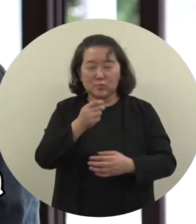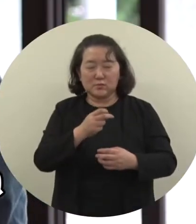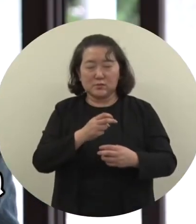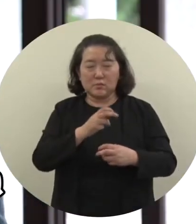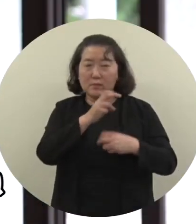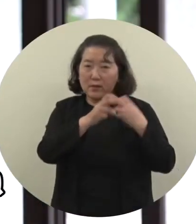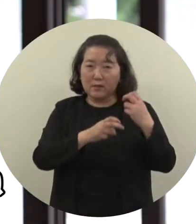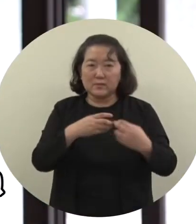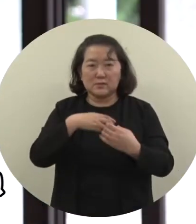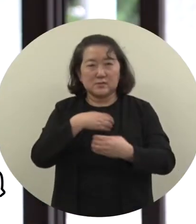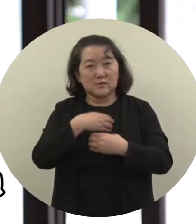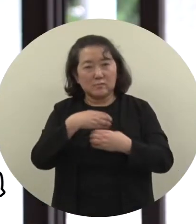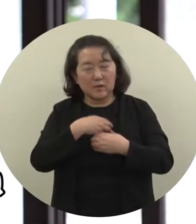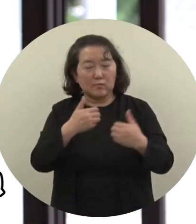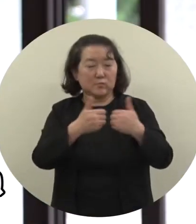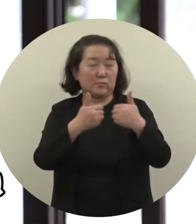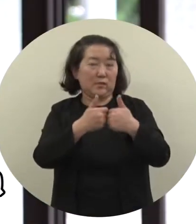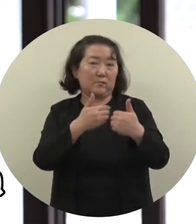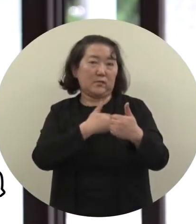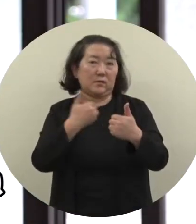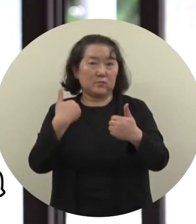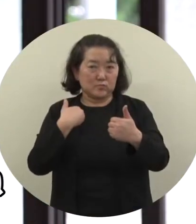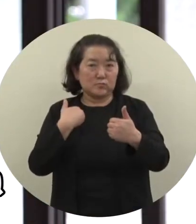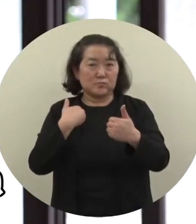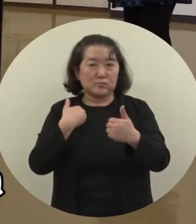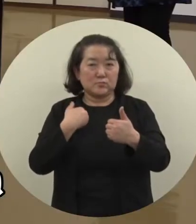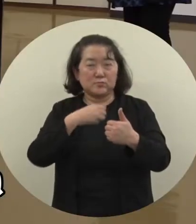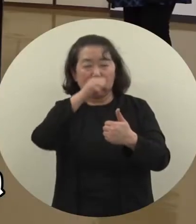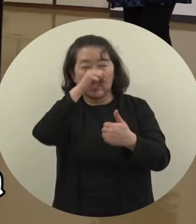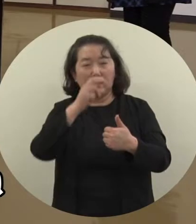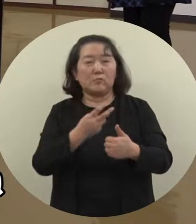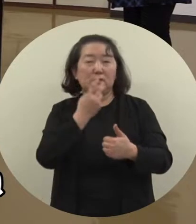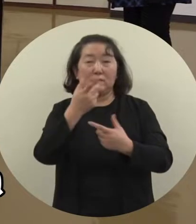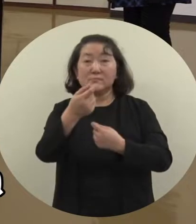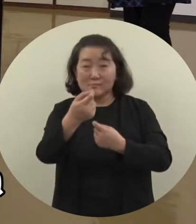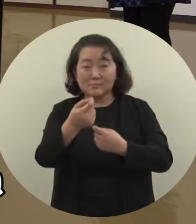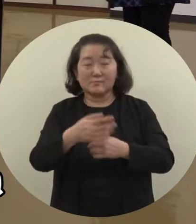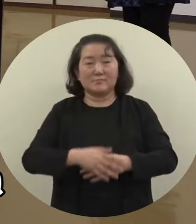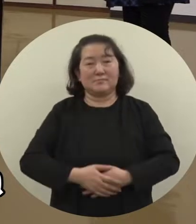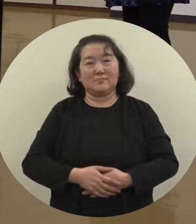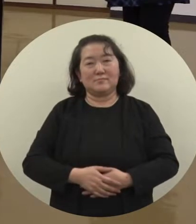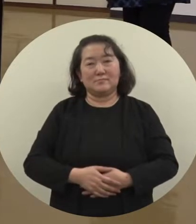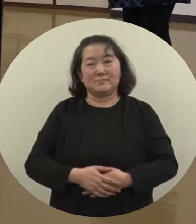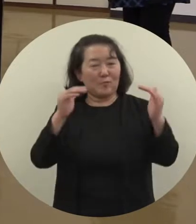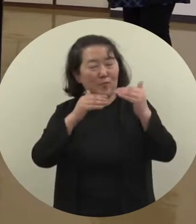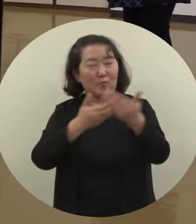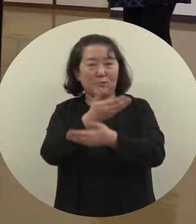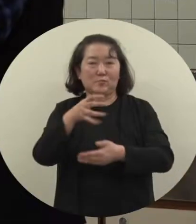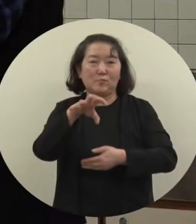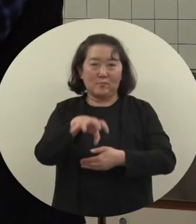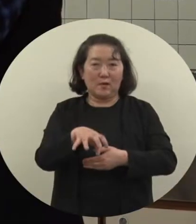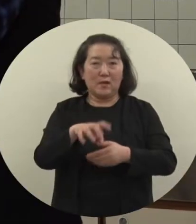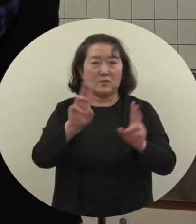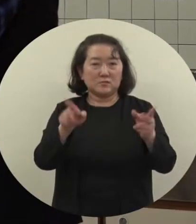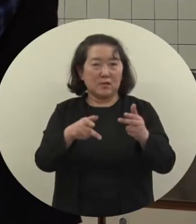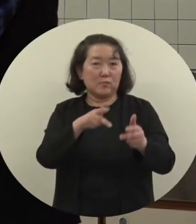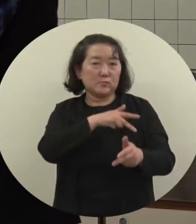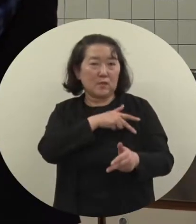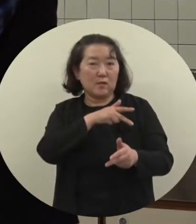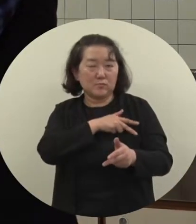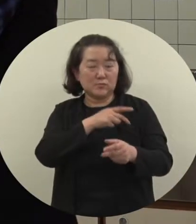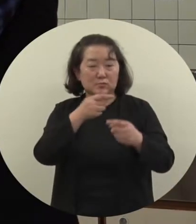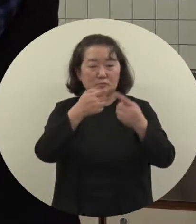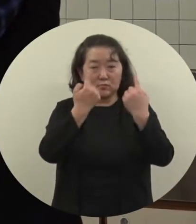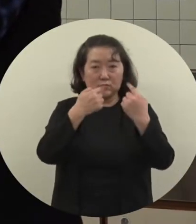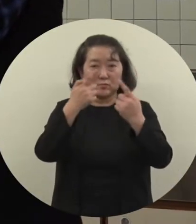ちょっとした心配事も相談できるとあって、とっても和やかな雰囲気ですね。 そうですね、専門ス